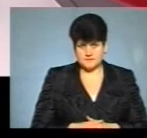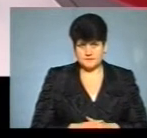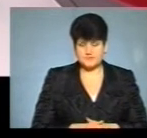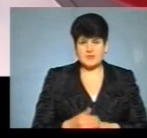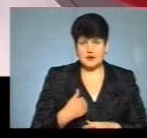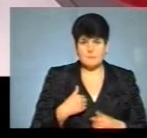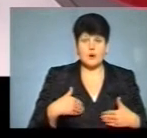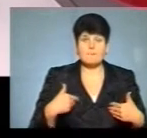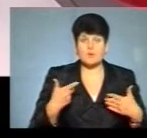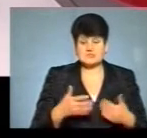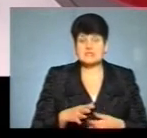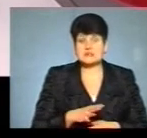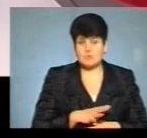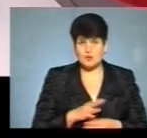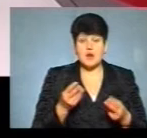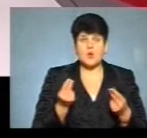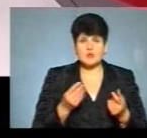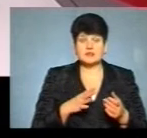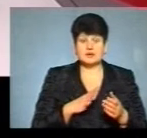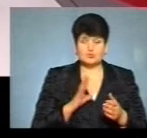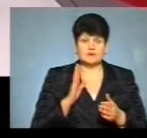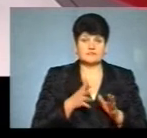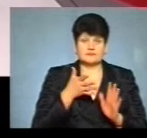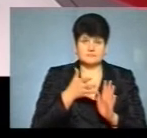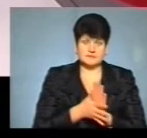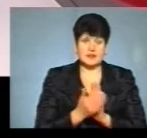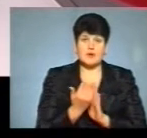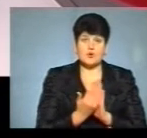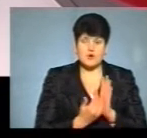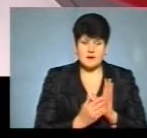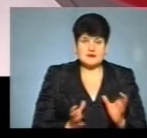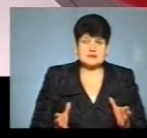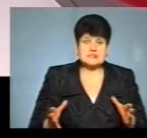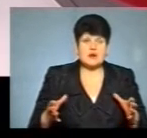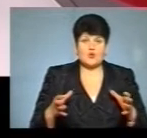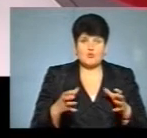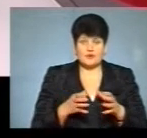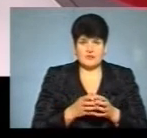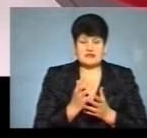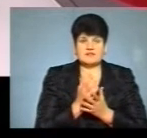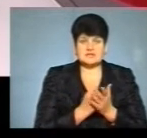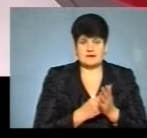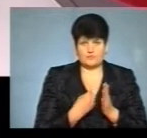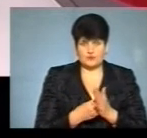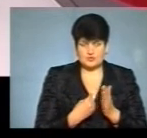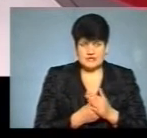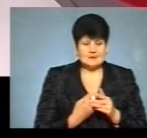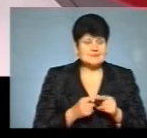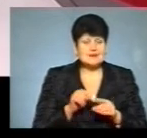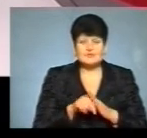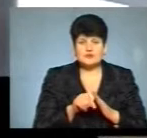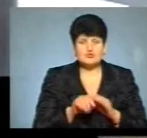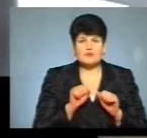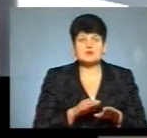моя пропозиція була кошти, які йдуть на програми, закумулювати в резервному бюджеті. Це не означає, що їх можна було